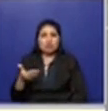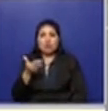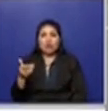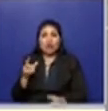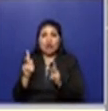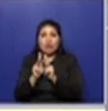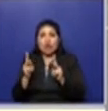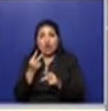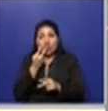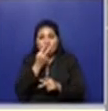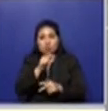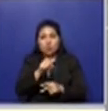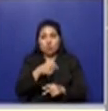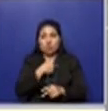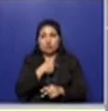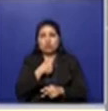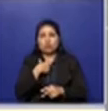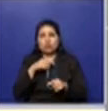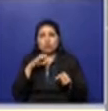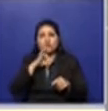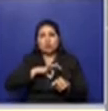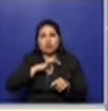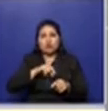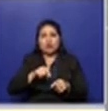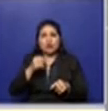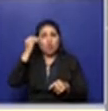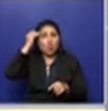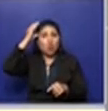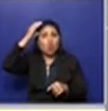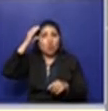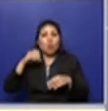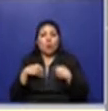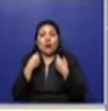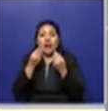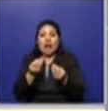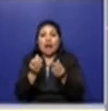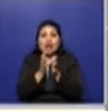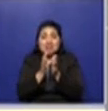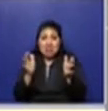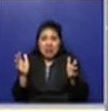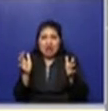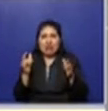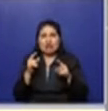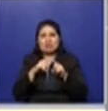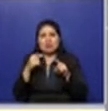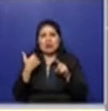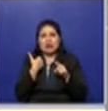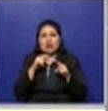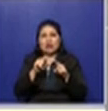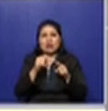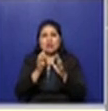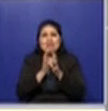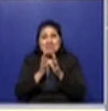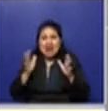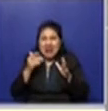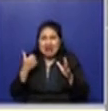ปดูท่านให้ความรู้มากไปมากจนละครมันจะกลายเป็นโรงเรียนไปนะครับเ